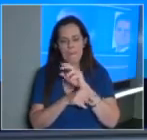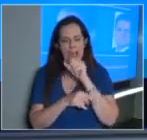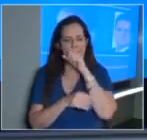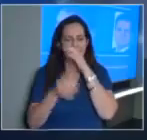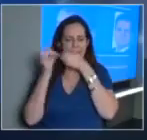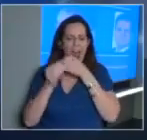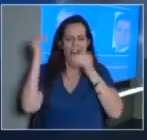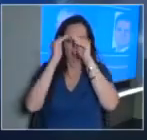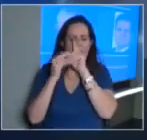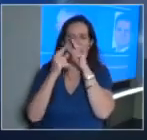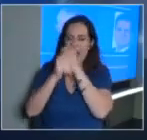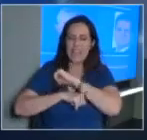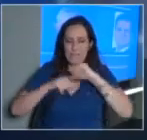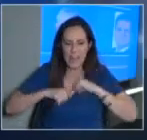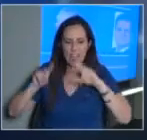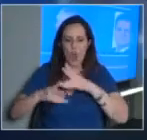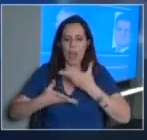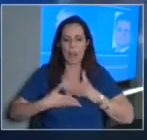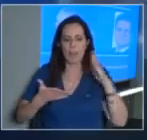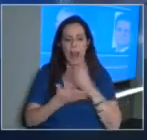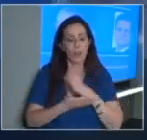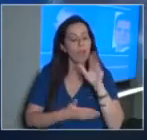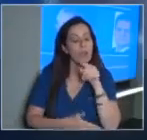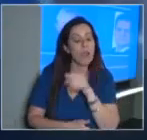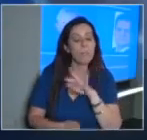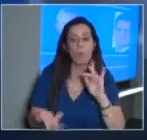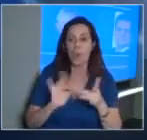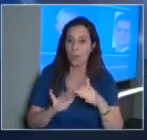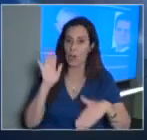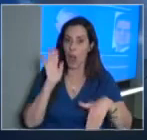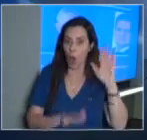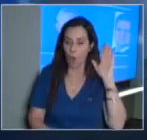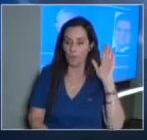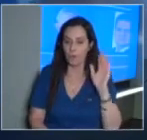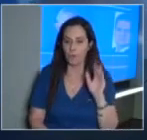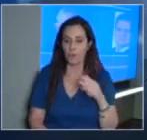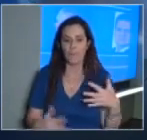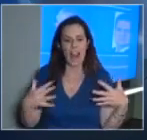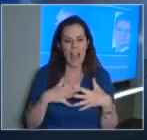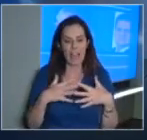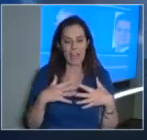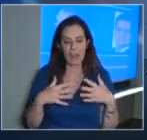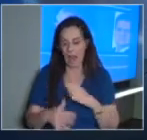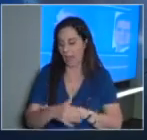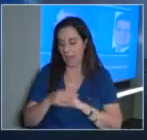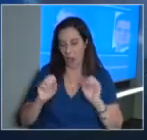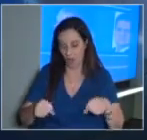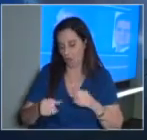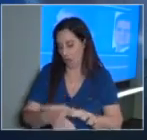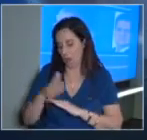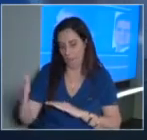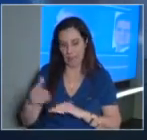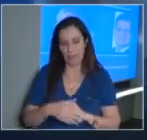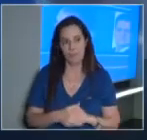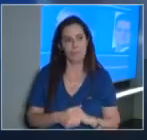של בגץ, עצמאי שיכול לקבל החלטות גם אם הן מנוגדות לרוב ולהגמוניה הימנית